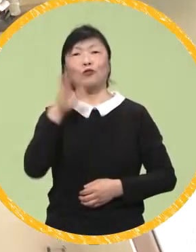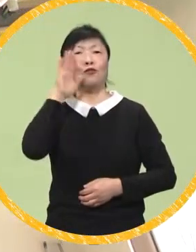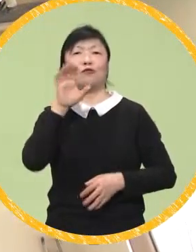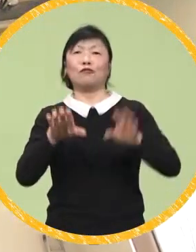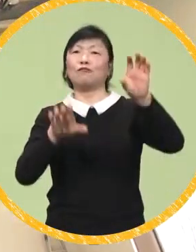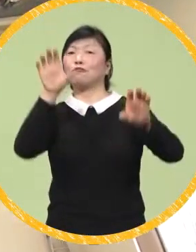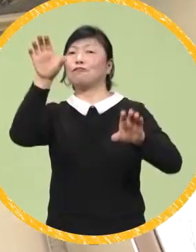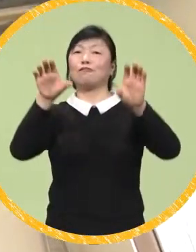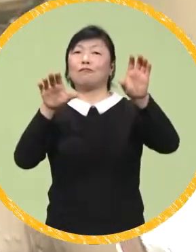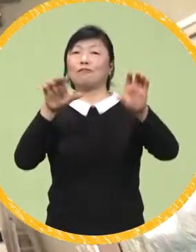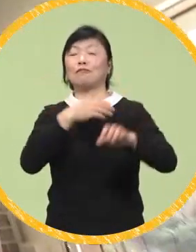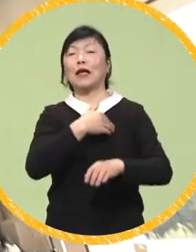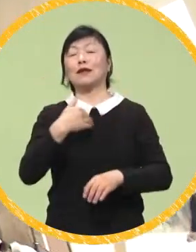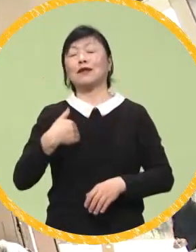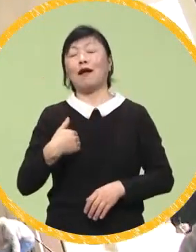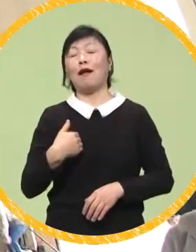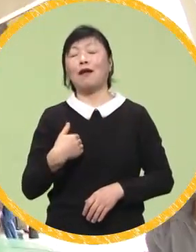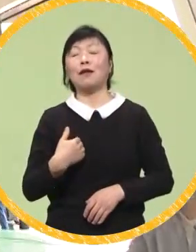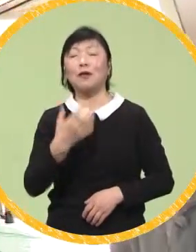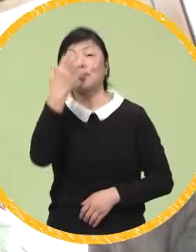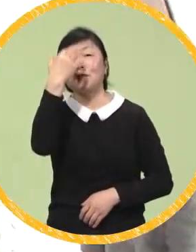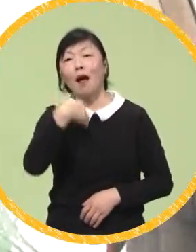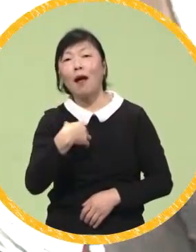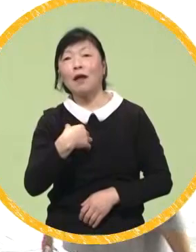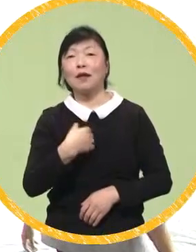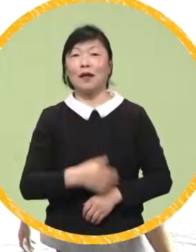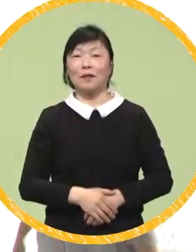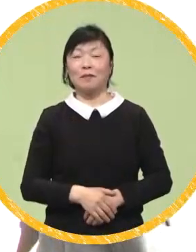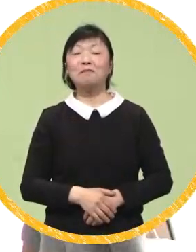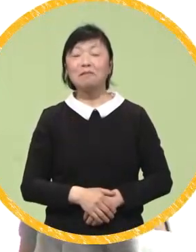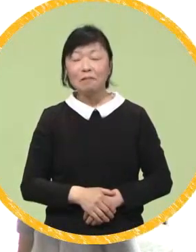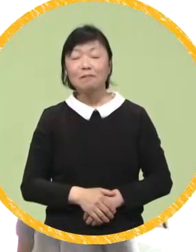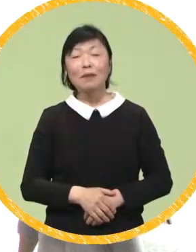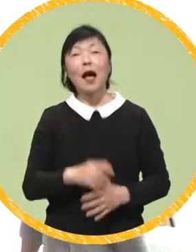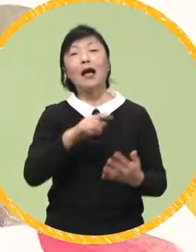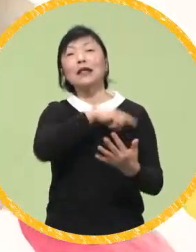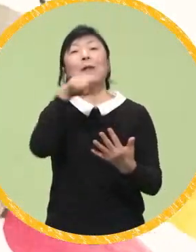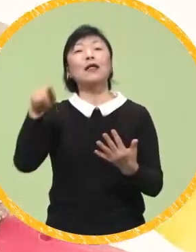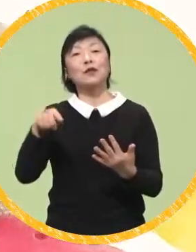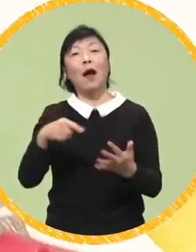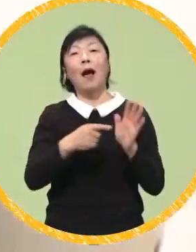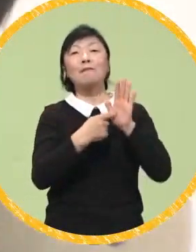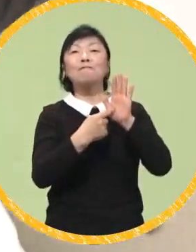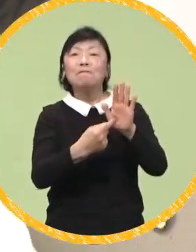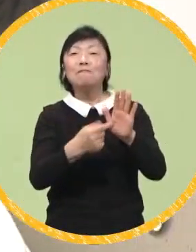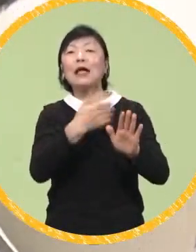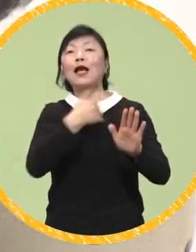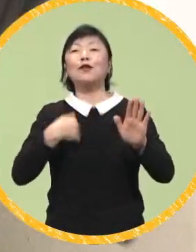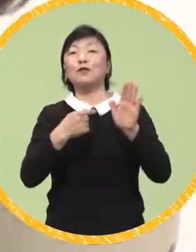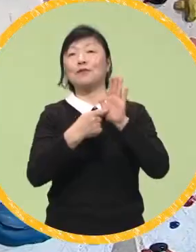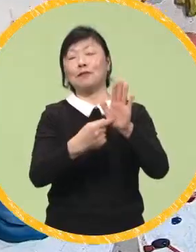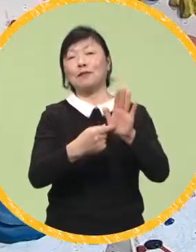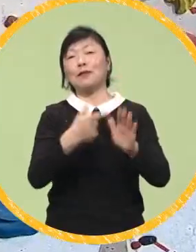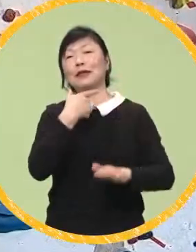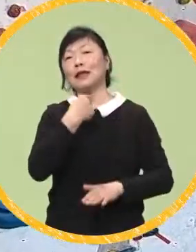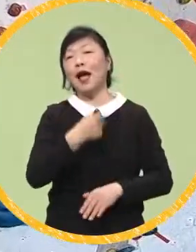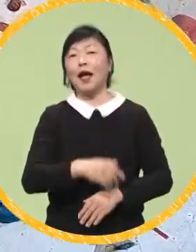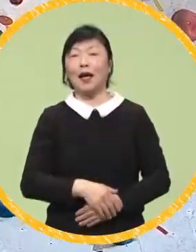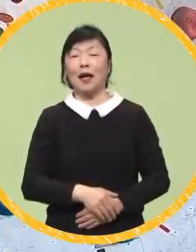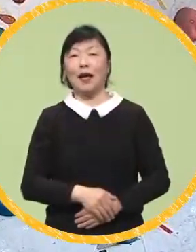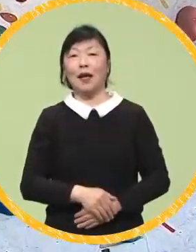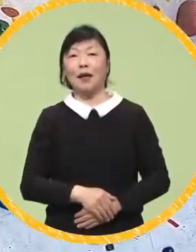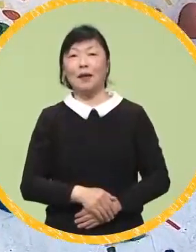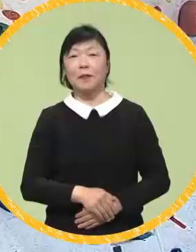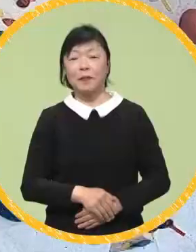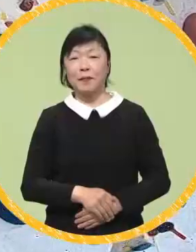よねー須磨場合の日本やいやたまにはできるとこ見たいと店21面はちょっとに